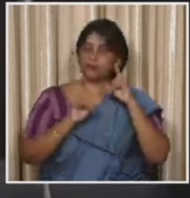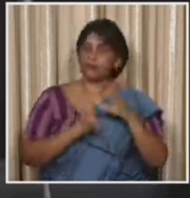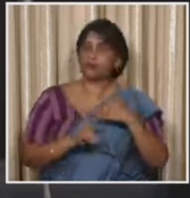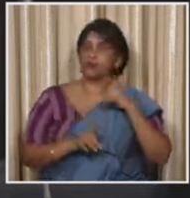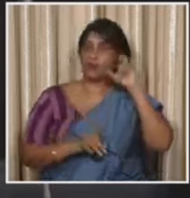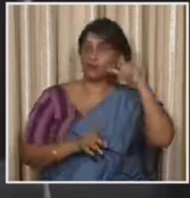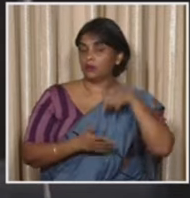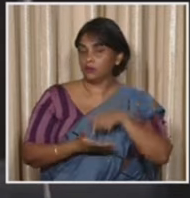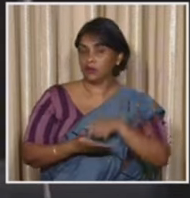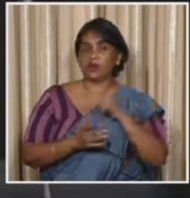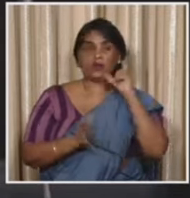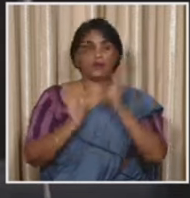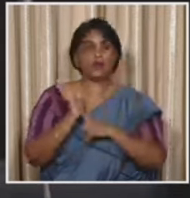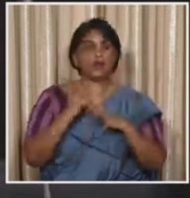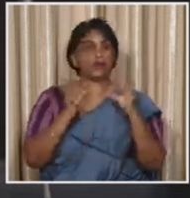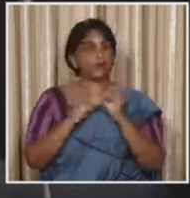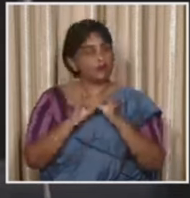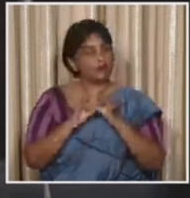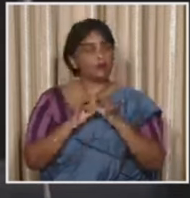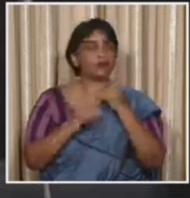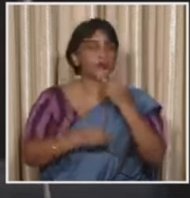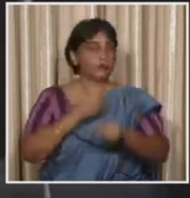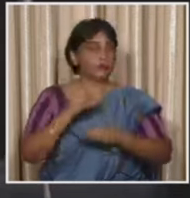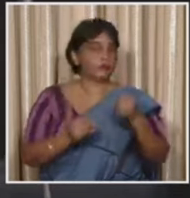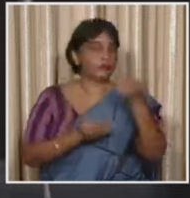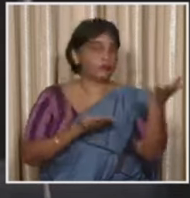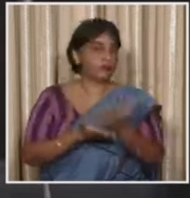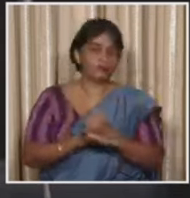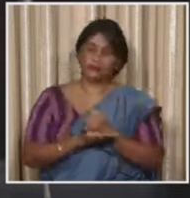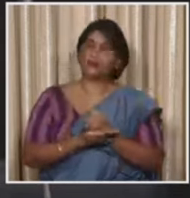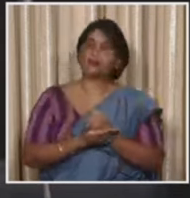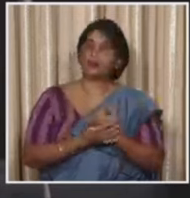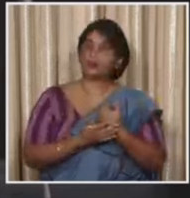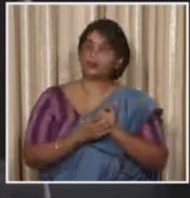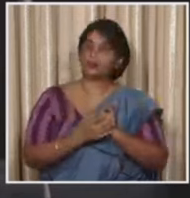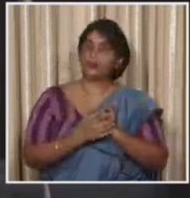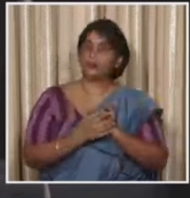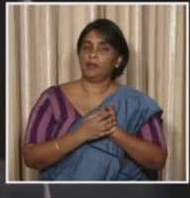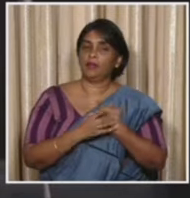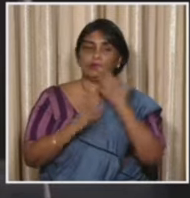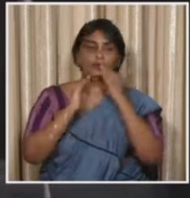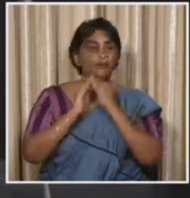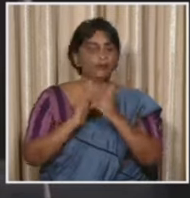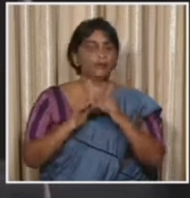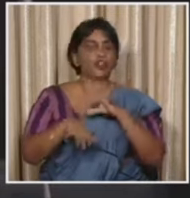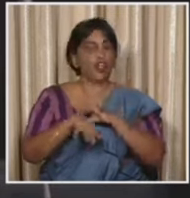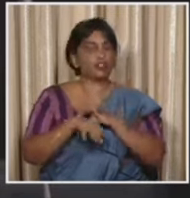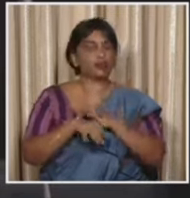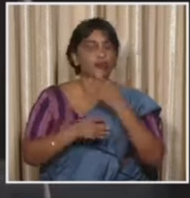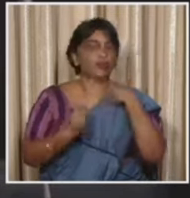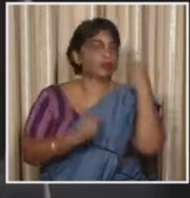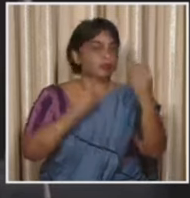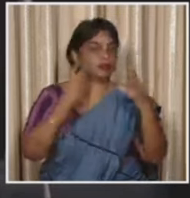ඉන්න කැසිනෝ කාර්යයන්ගෙන් ජාවාරංකාරයන්ගෙන් සල්ලි අරගෙන මං ගිහිල්ලා පාසල් වලට ස්පිරිතාල වලට බඩු බෙද බෙද